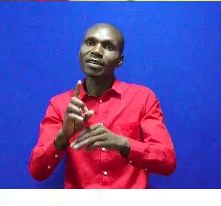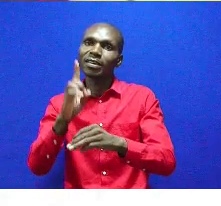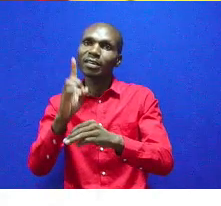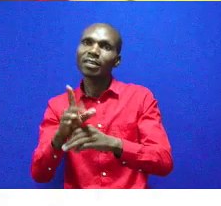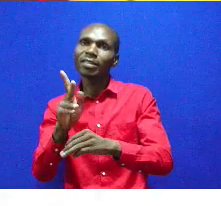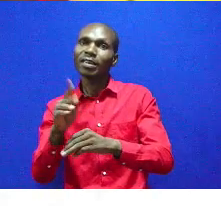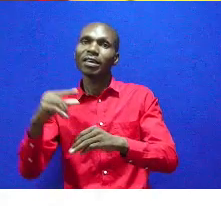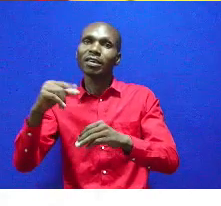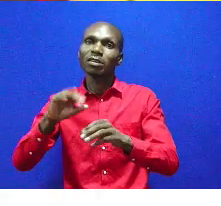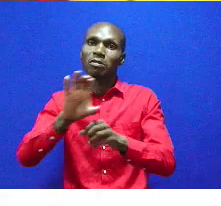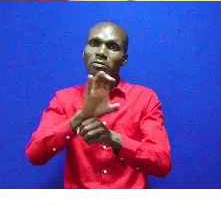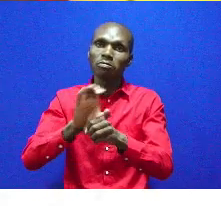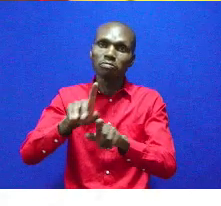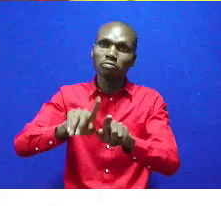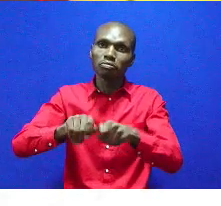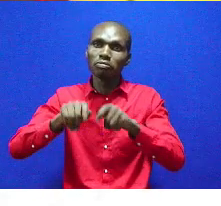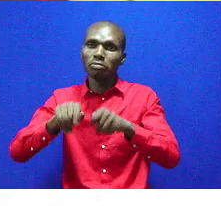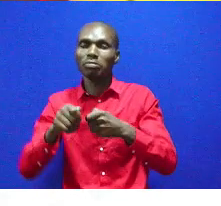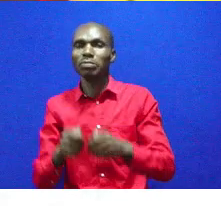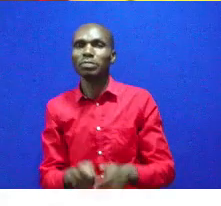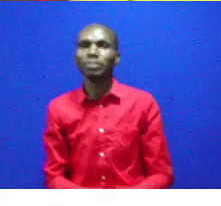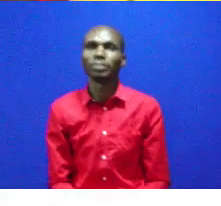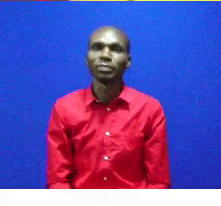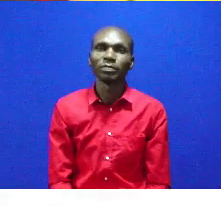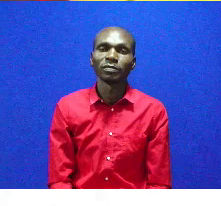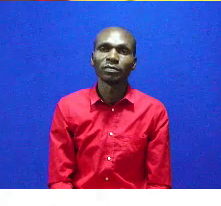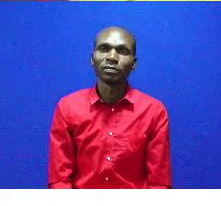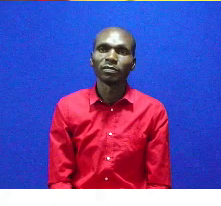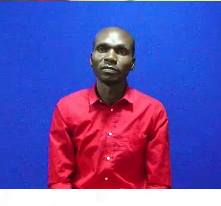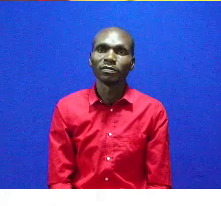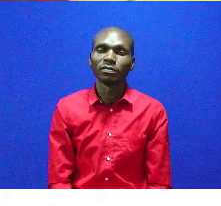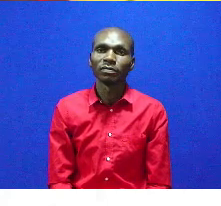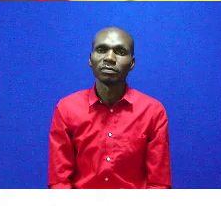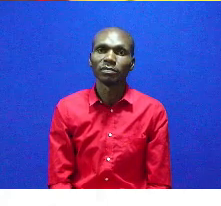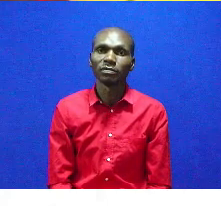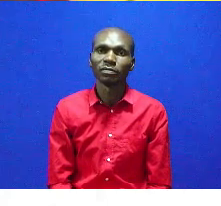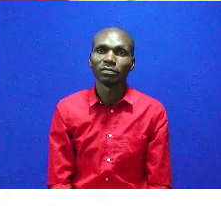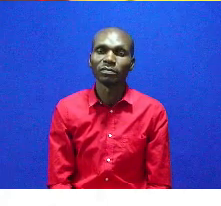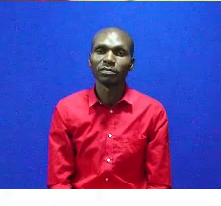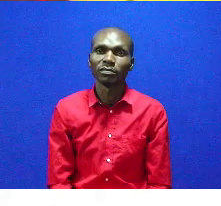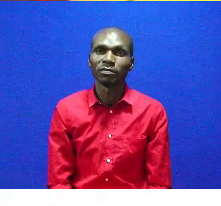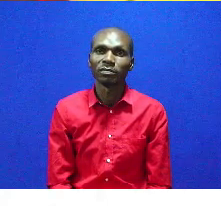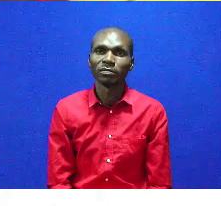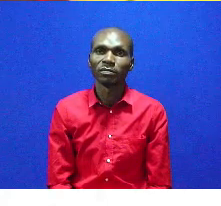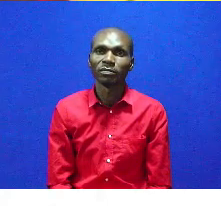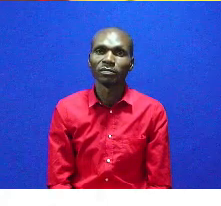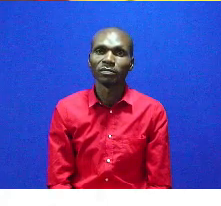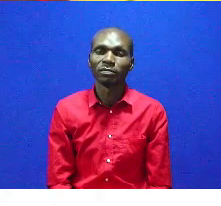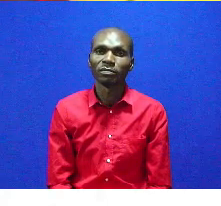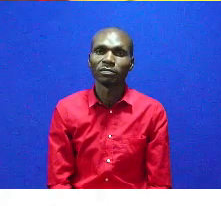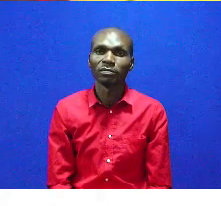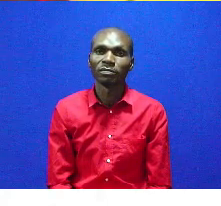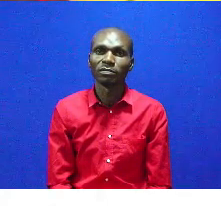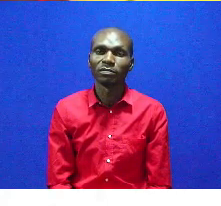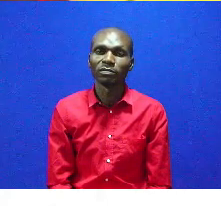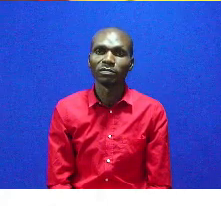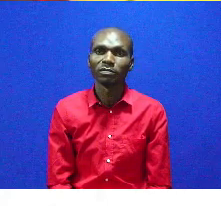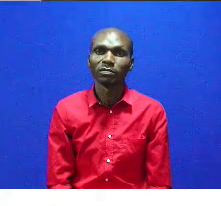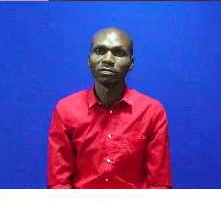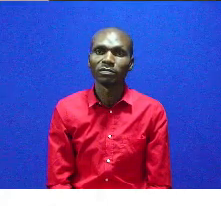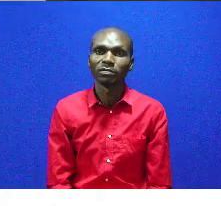yekawa. Mulikito Mildred Momanyi na bakagwikira na Astin Semecho na baigogo twaliganiria oroboti